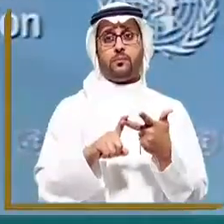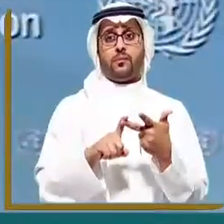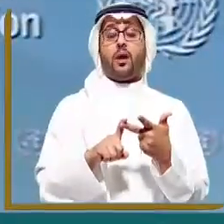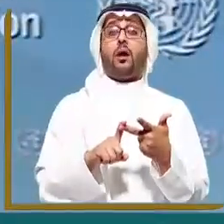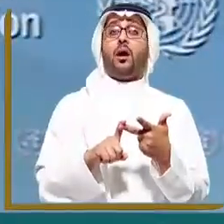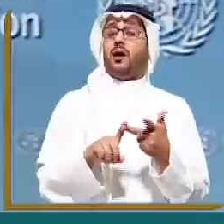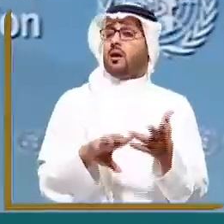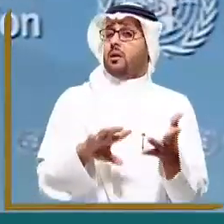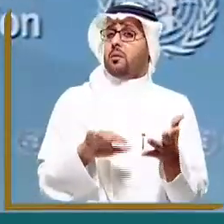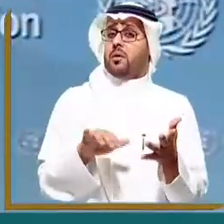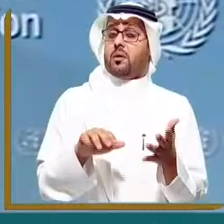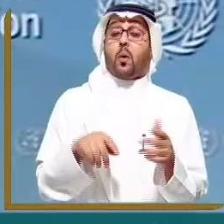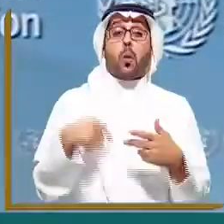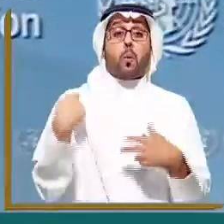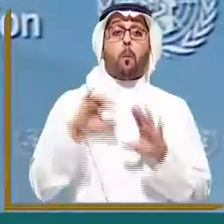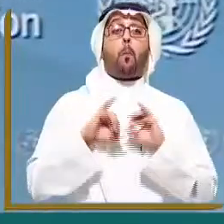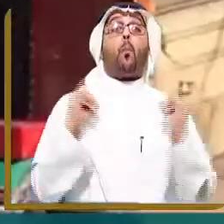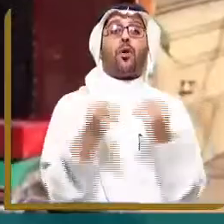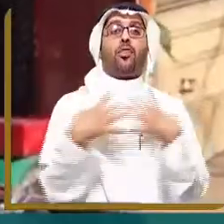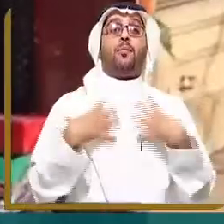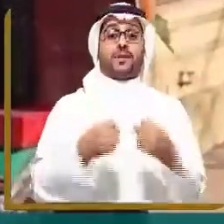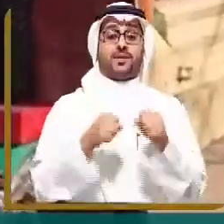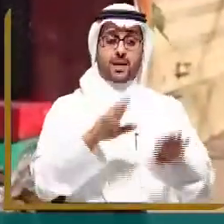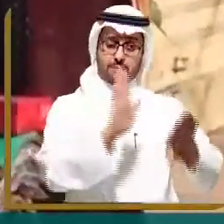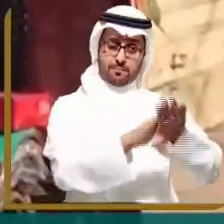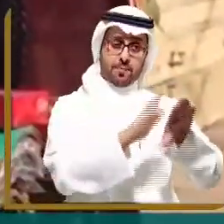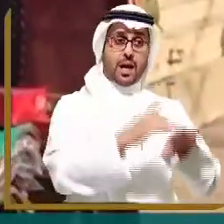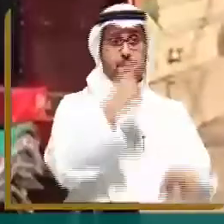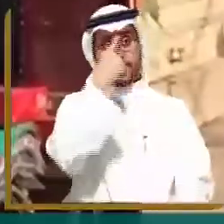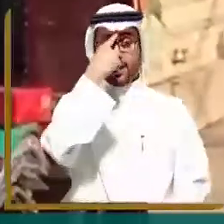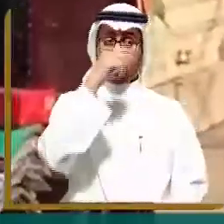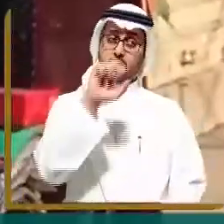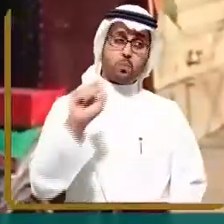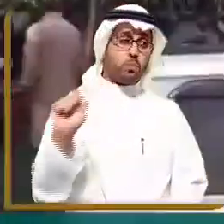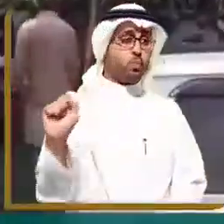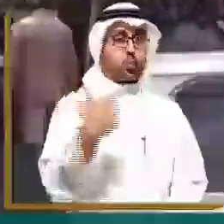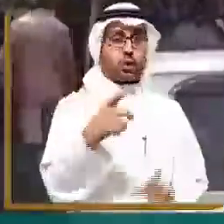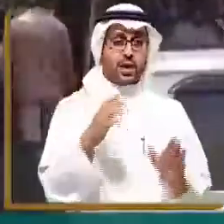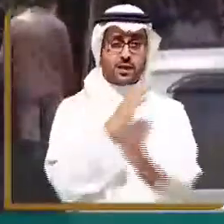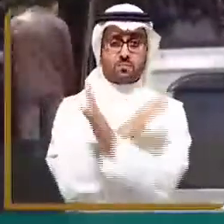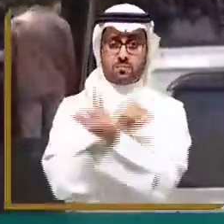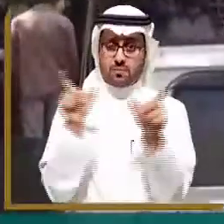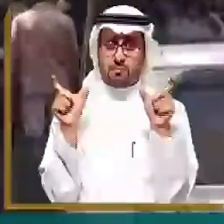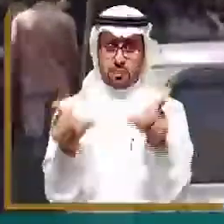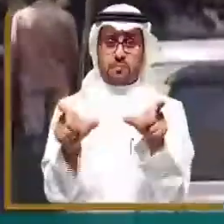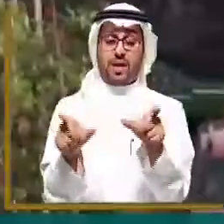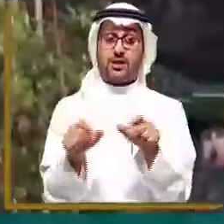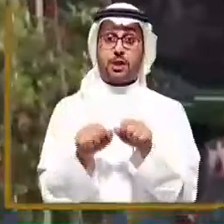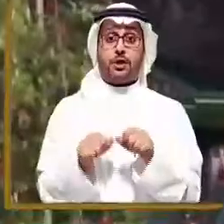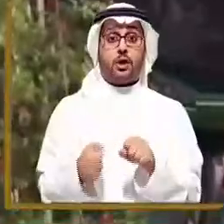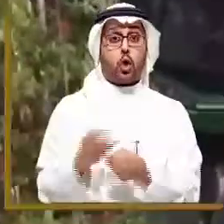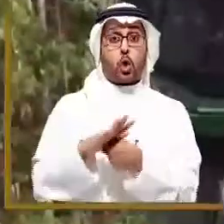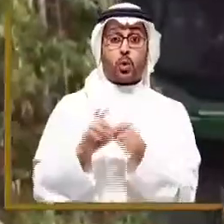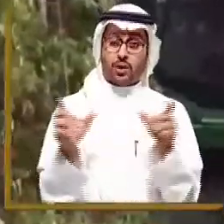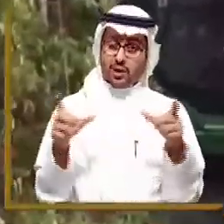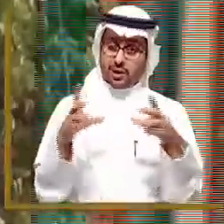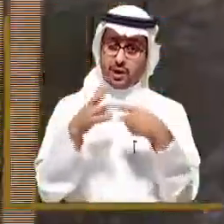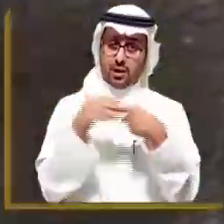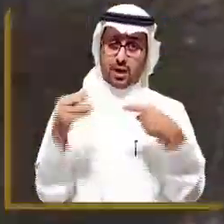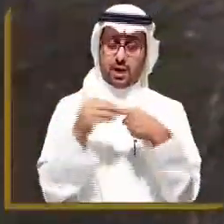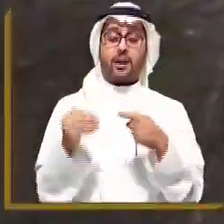لمواجهة الارتفاع الحاد في حالات إصابة كورونا، الصحة العالمية توصي الهند بفرض قيود جديدة للحد من انتشار الفيروس.